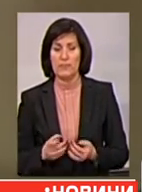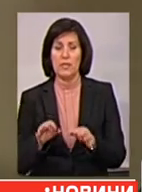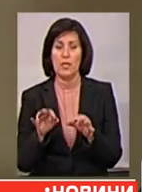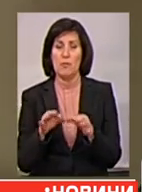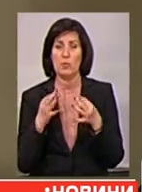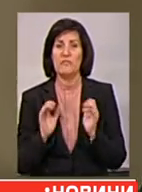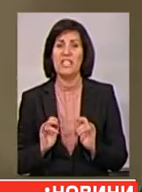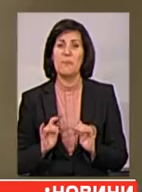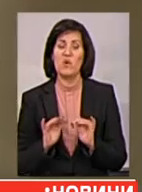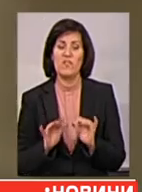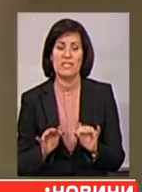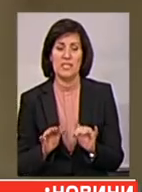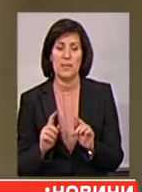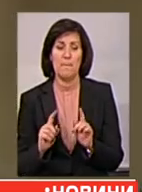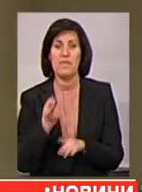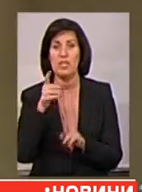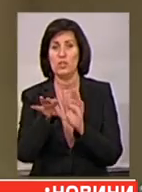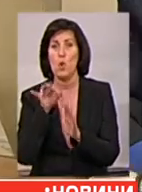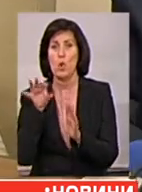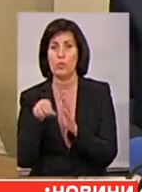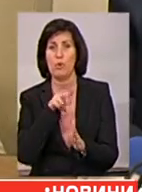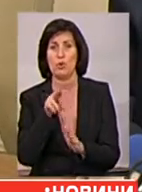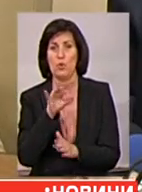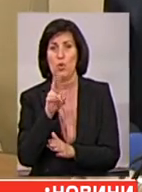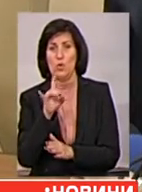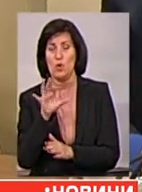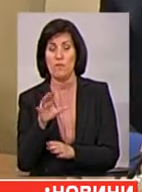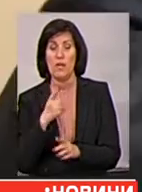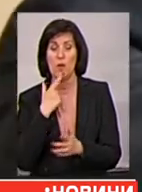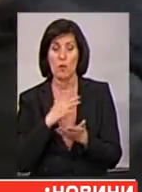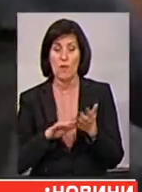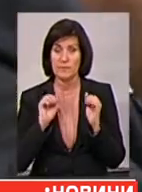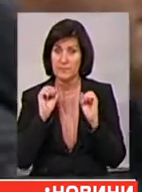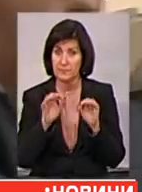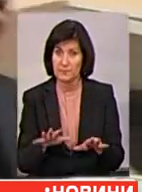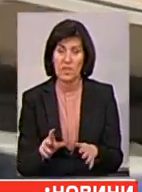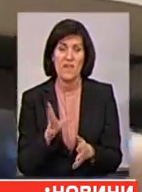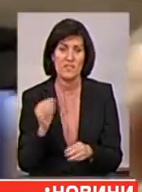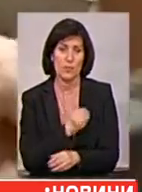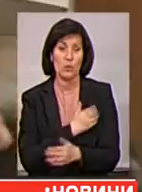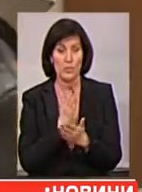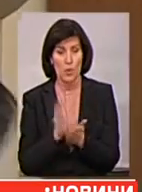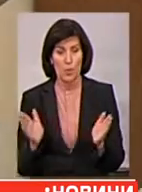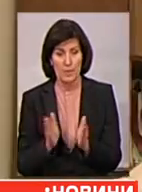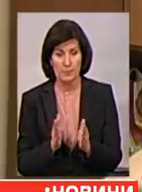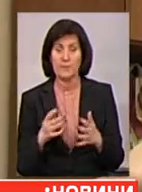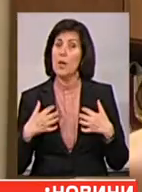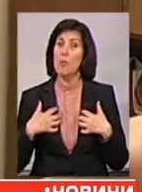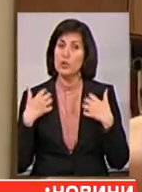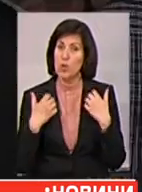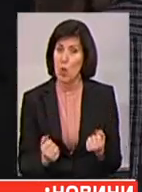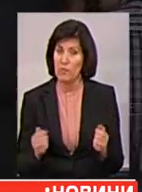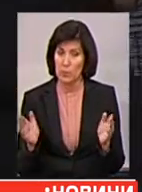Дозволяють провести первичний відбір донорів. Кров можуть здати всі охочі, але є певні обмеження. Обмеження по здоров'ю,